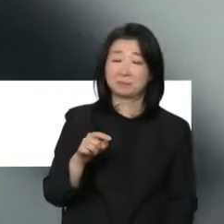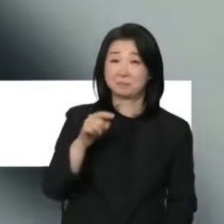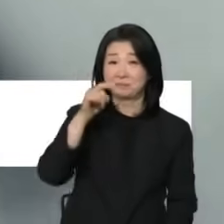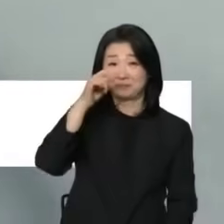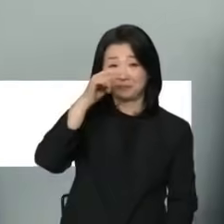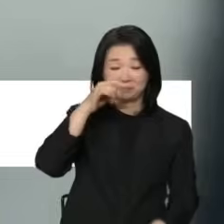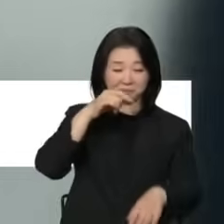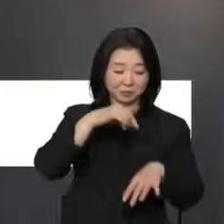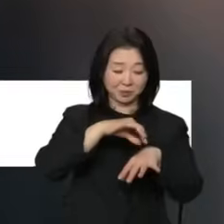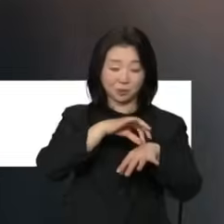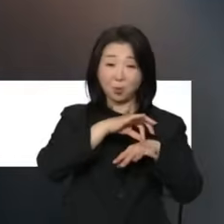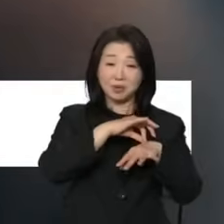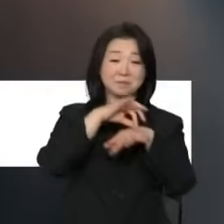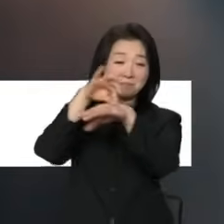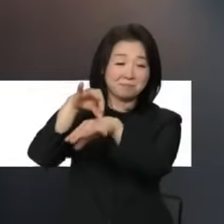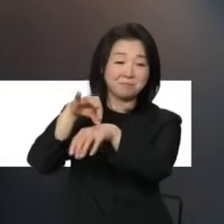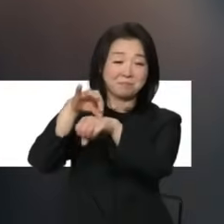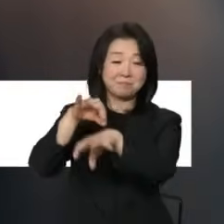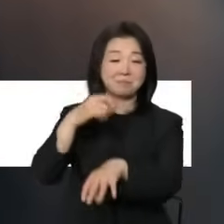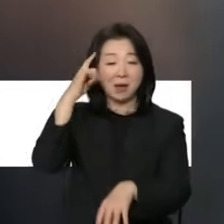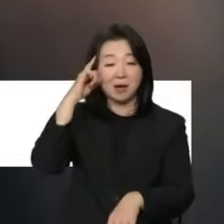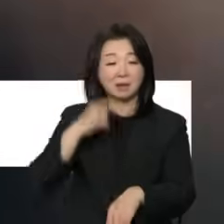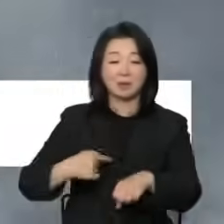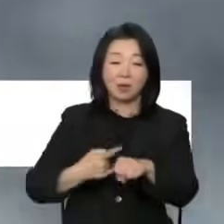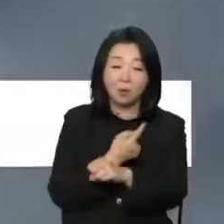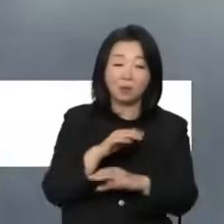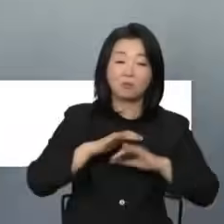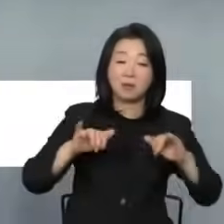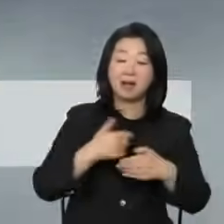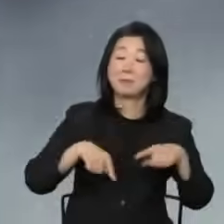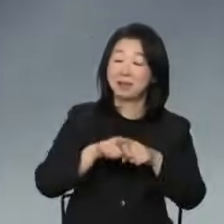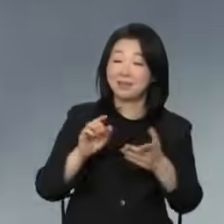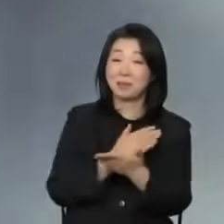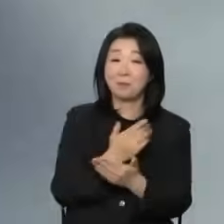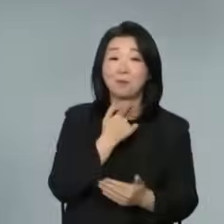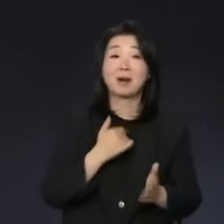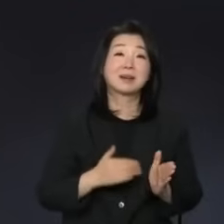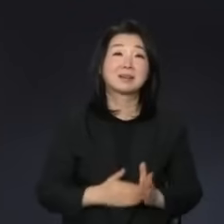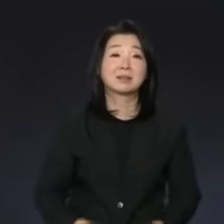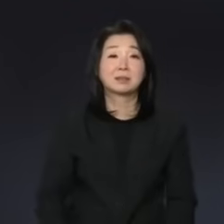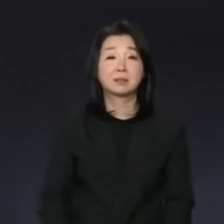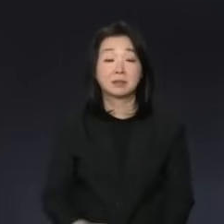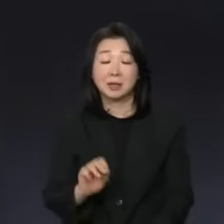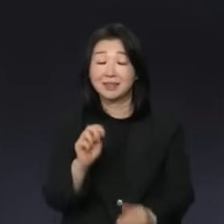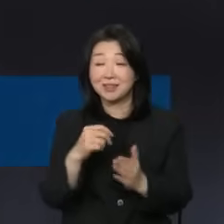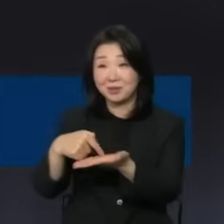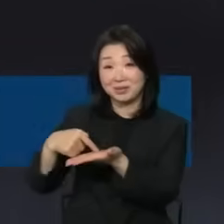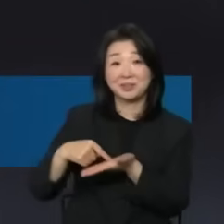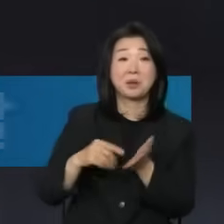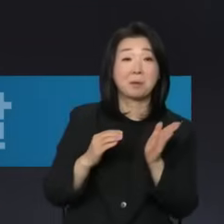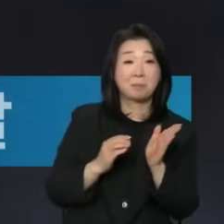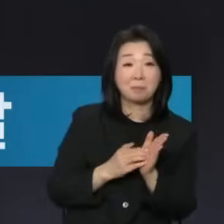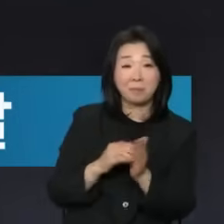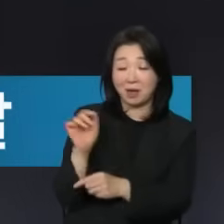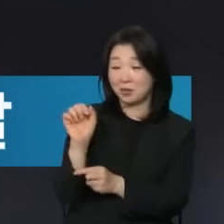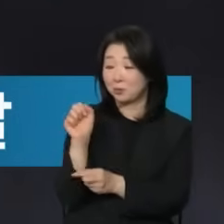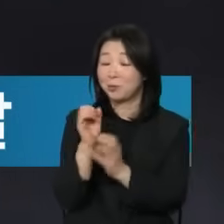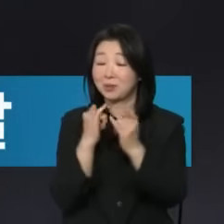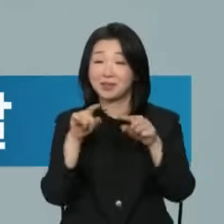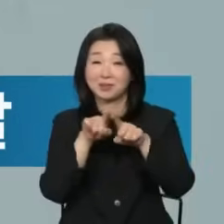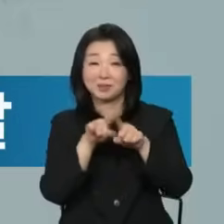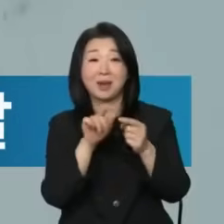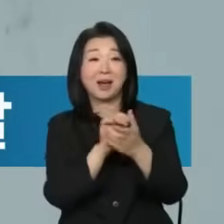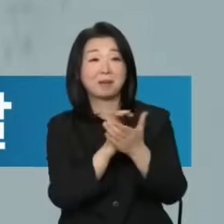turned into, you know, I'm going to do this for all the families that are still up. 소셜미디어를 통해 신청을 받은 뒤 조종사인 친구와